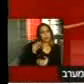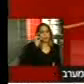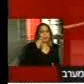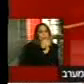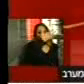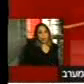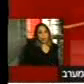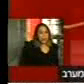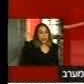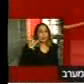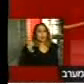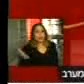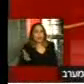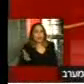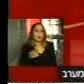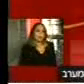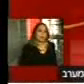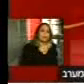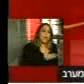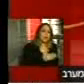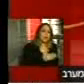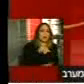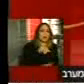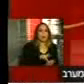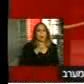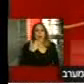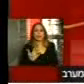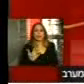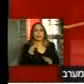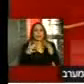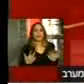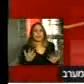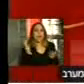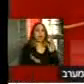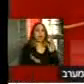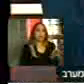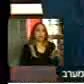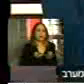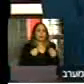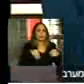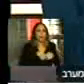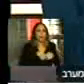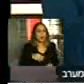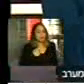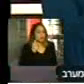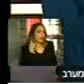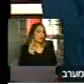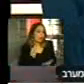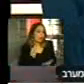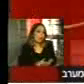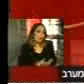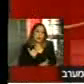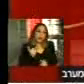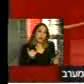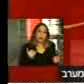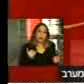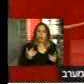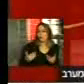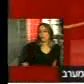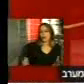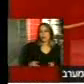שאירלנד ובריטניה ממוקמות במקום החמישי והשמיני באלימות במשפחה. עכשיו, אני לא יודעת אם הנתונים האלה נכונים או לא. זה לא משנה. כן, אבל זה לא